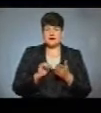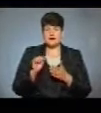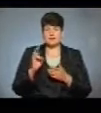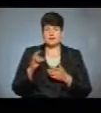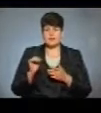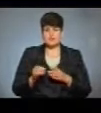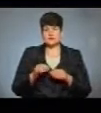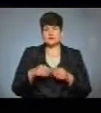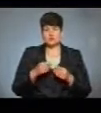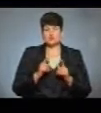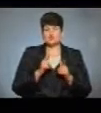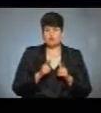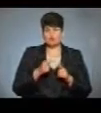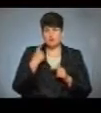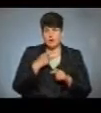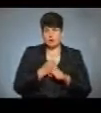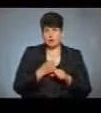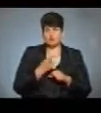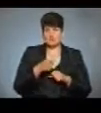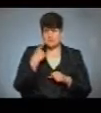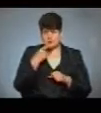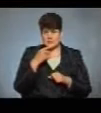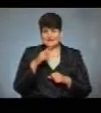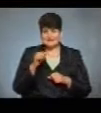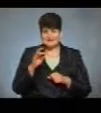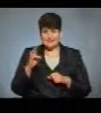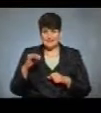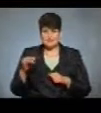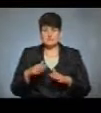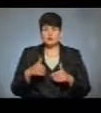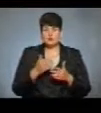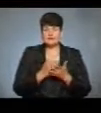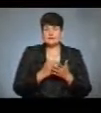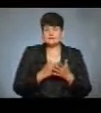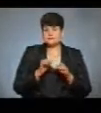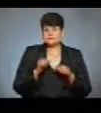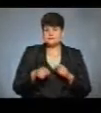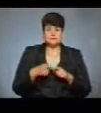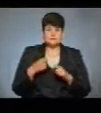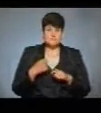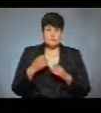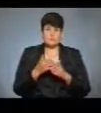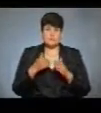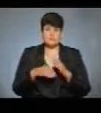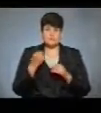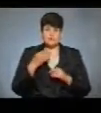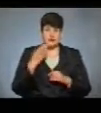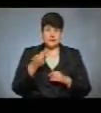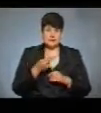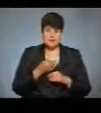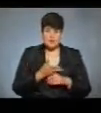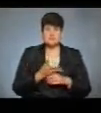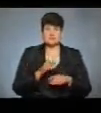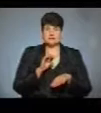дають згоду на обробку їхніх персональних даних. Ми звернулися до кандидата, можливе порушення передвиборчої агітації, якого